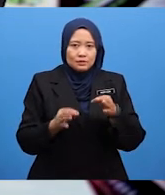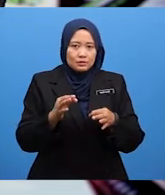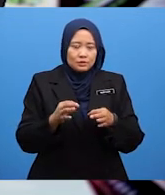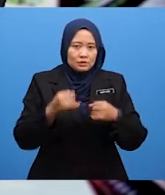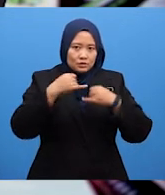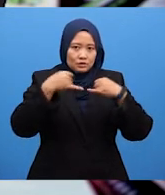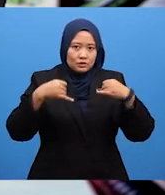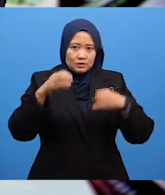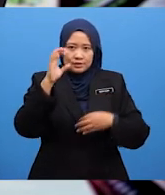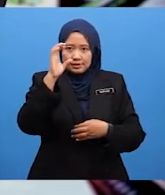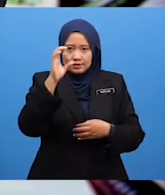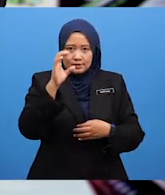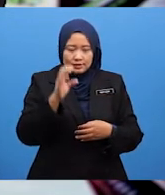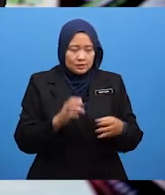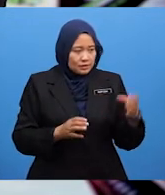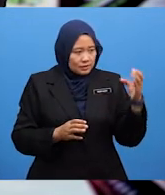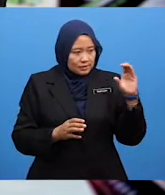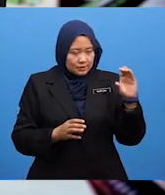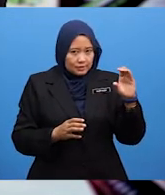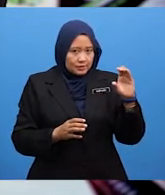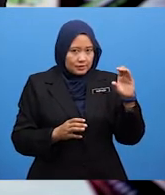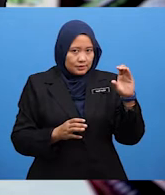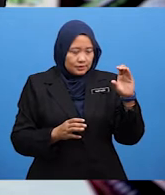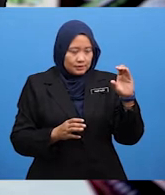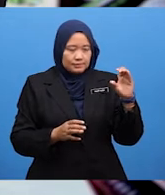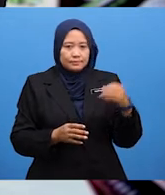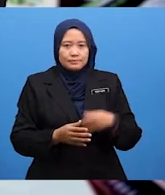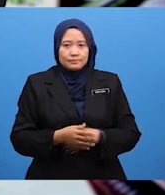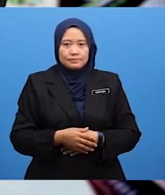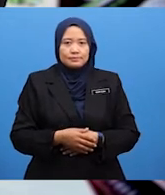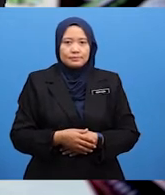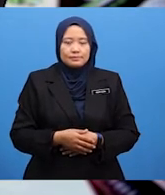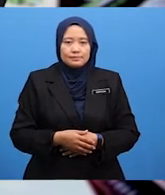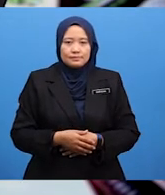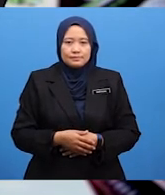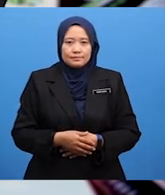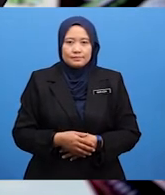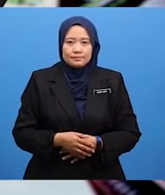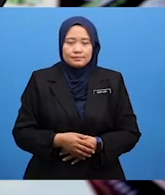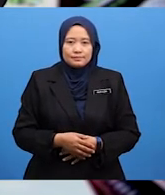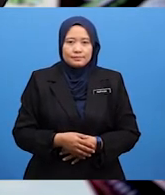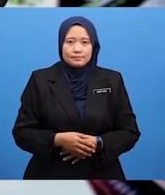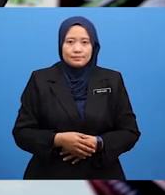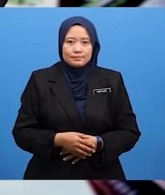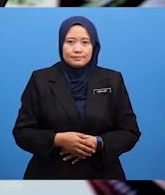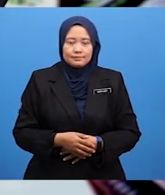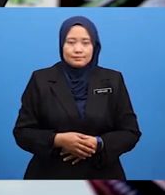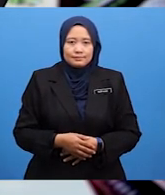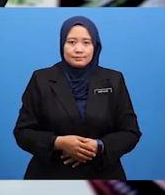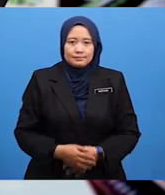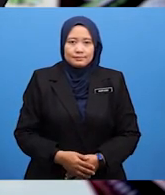bahagian pertama yang kita tekan adalah C sharp. Ini adalah posisi pertama jari pertama kita, jari